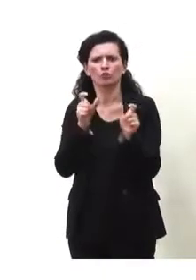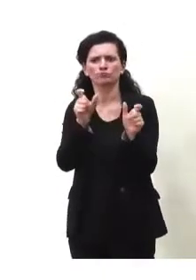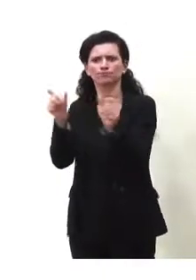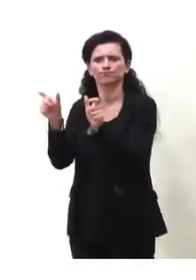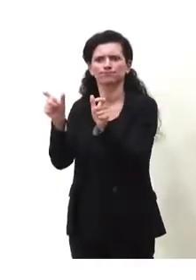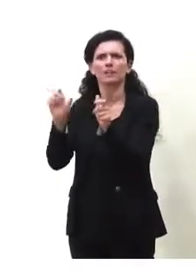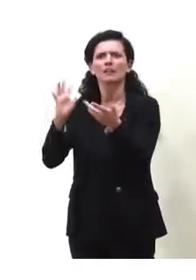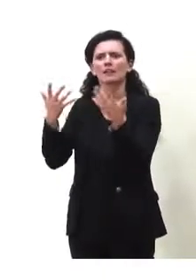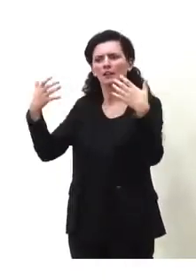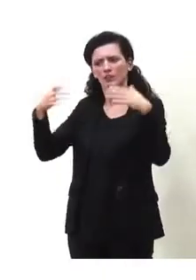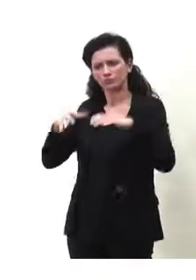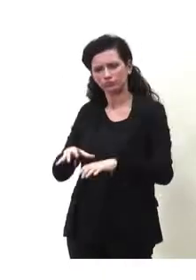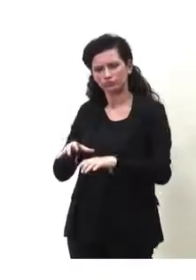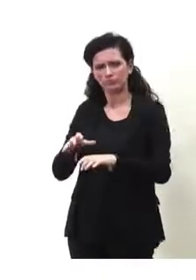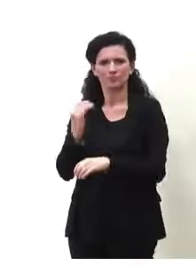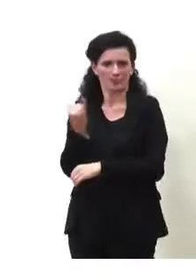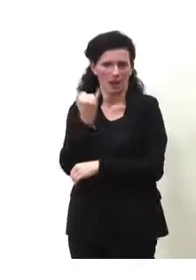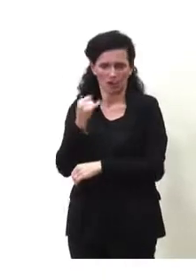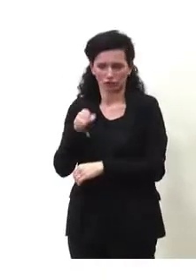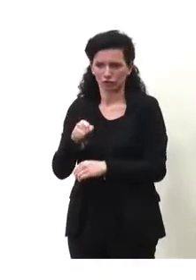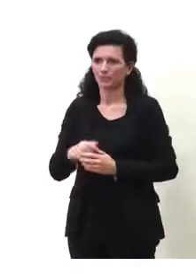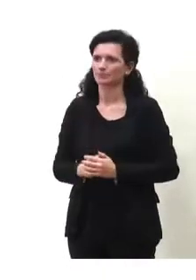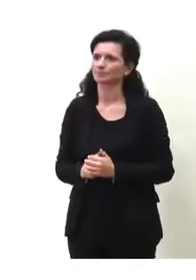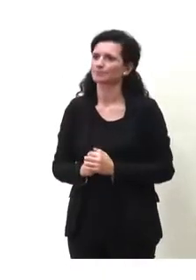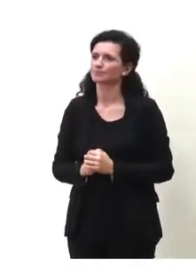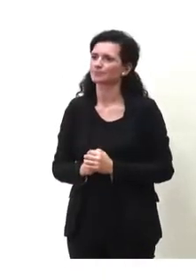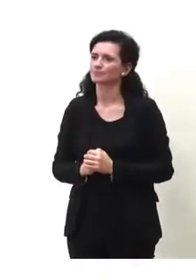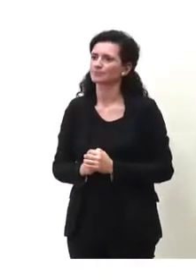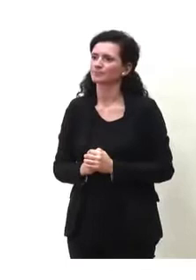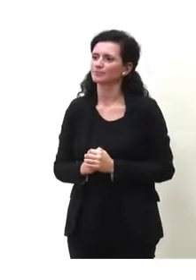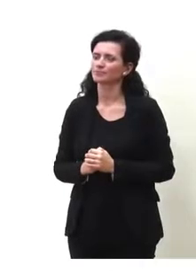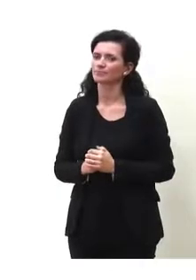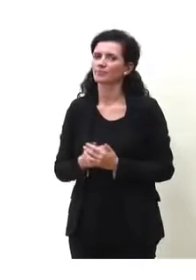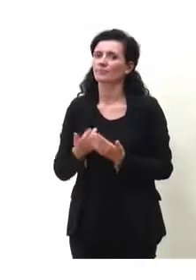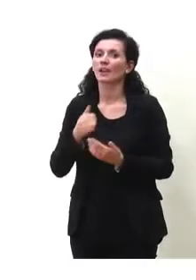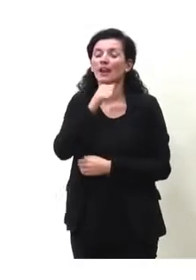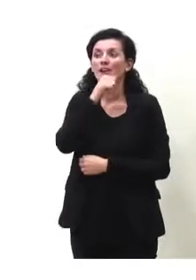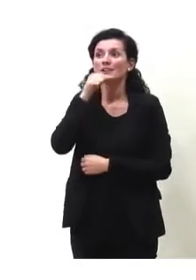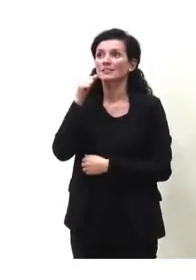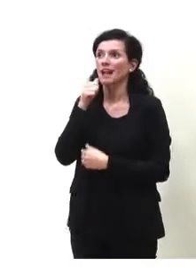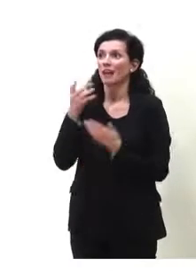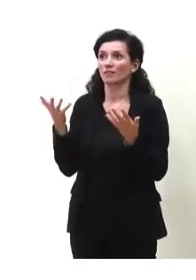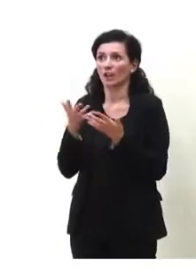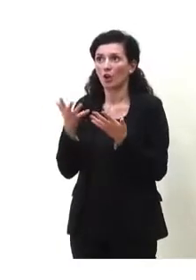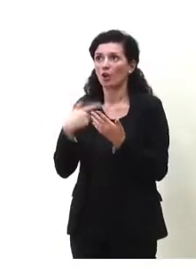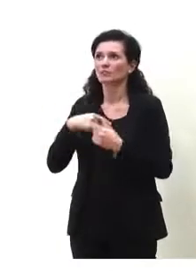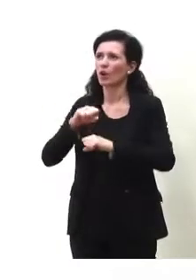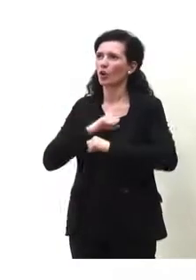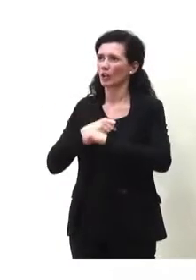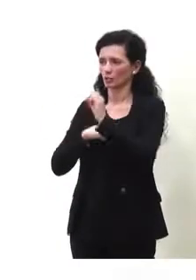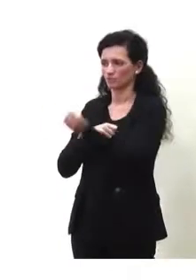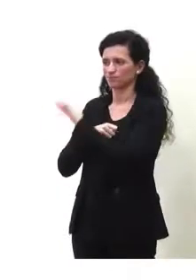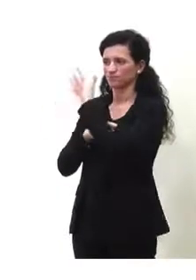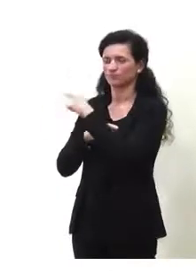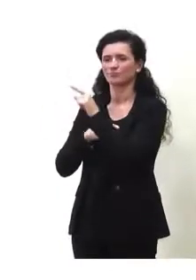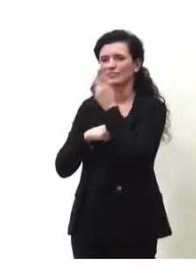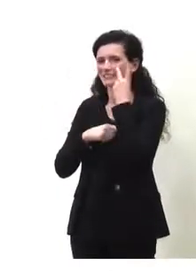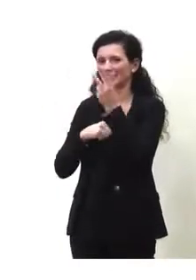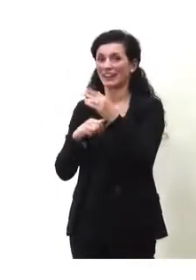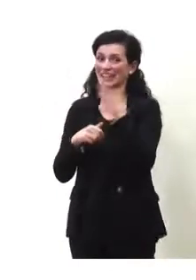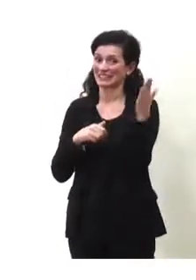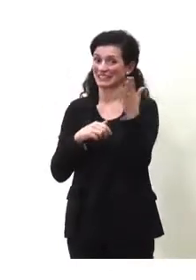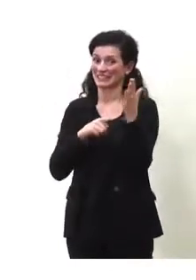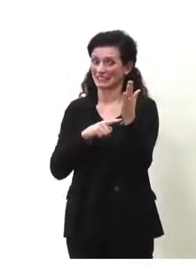a decrescere. A cosa serve? Io credo che lo spiega il grafico di sinistra, cioè quando io ho un caso, se